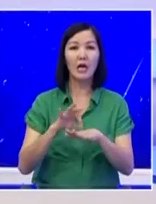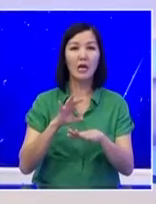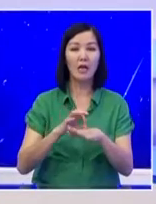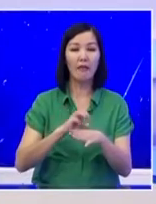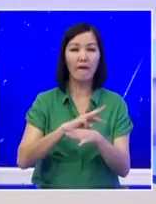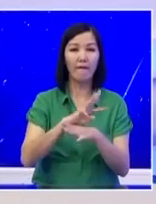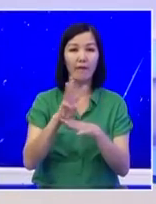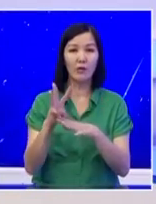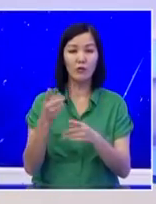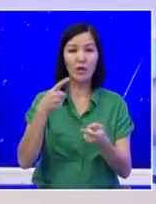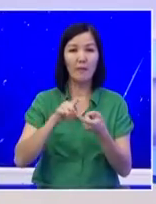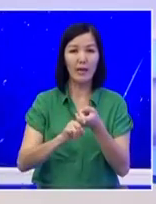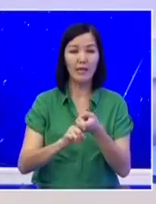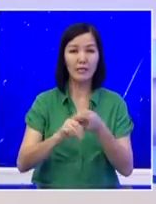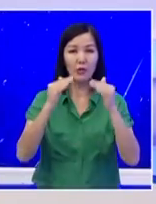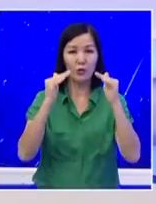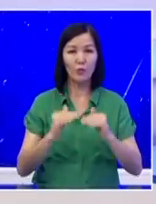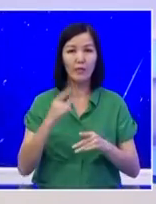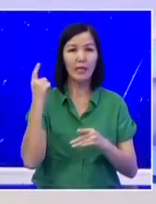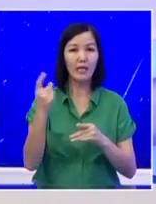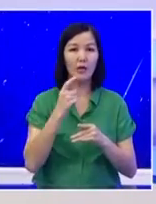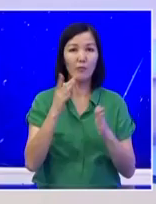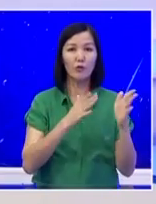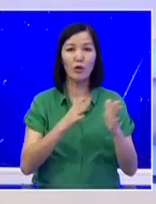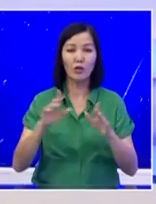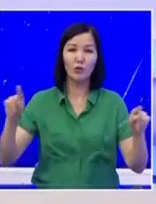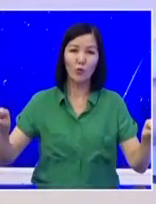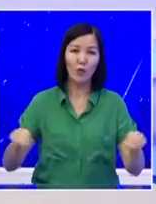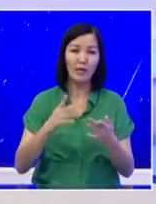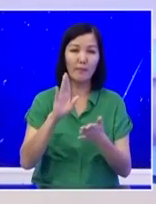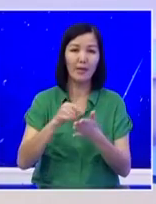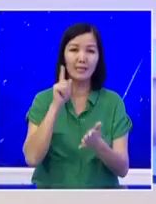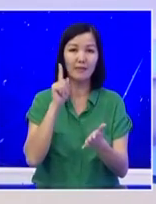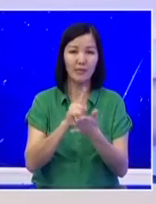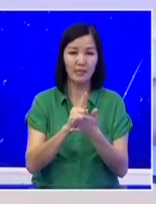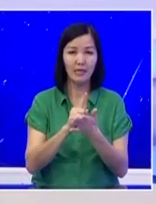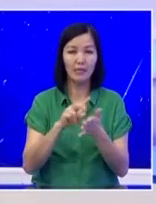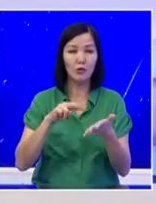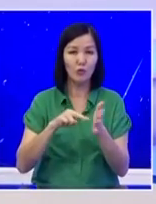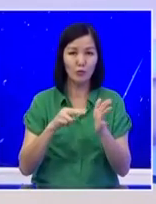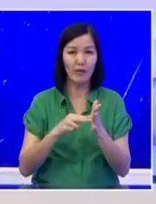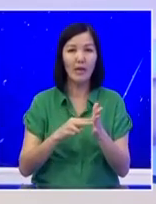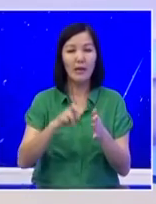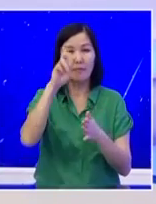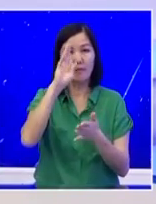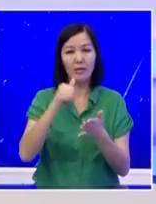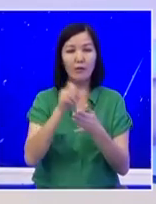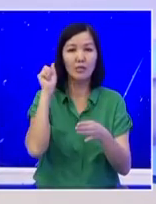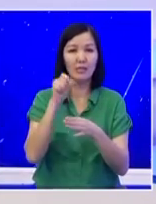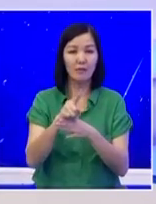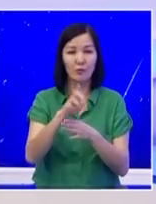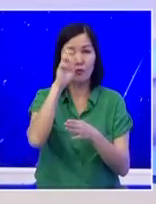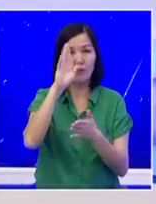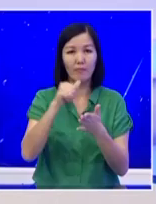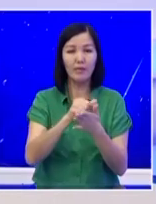Хабарымызды жалғастырамыз. Пандемия салдарынан төмендеген экономиканы тұрақтандыру басты міндет. Бұл мемлекет басшысының тапсырмасы.